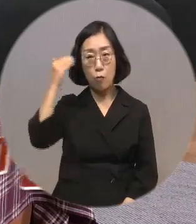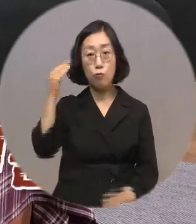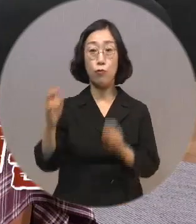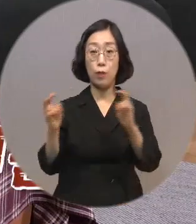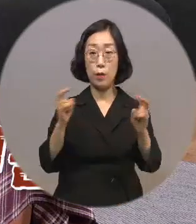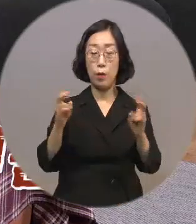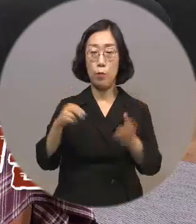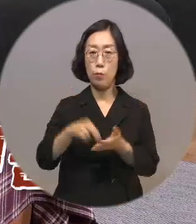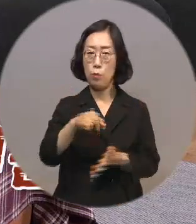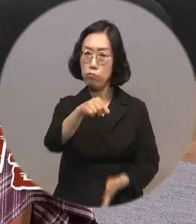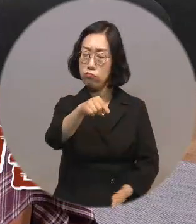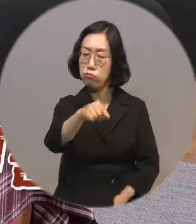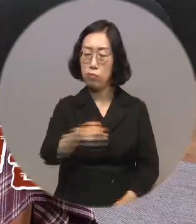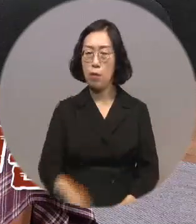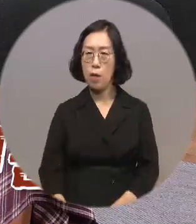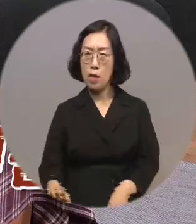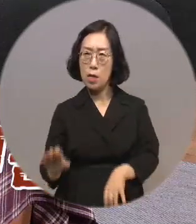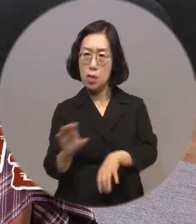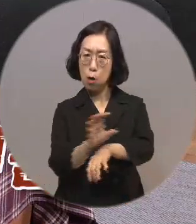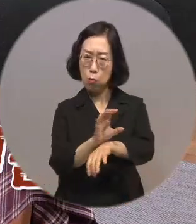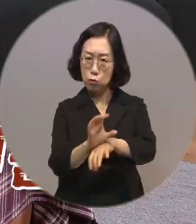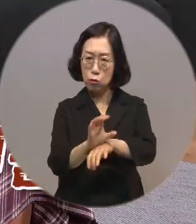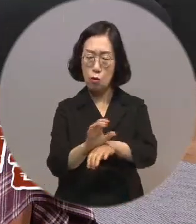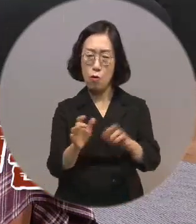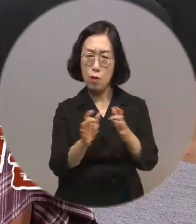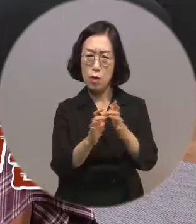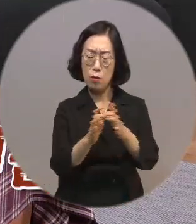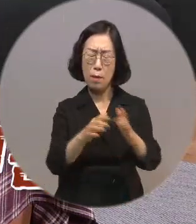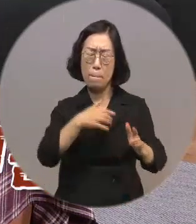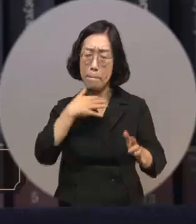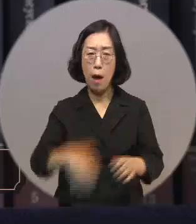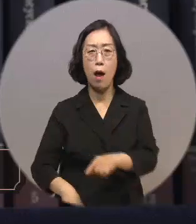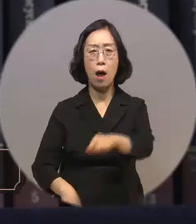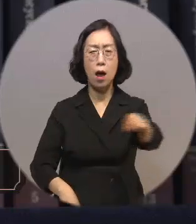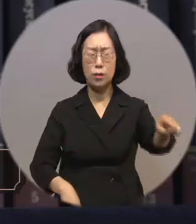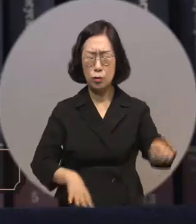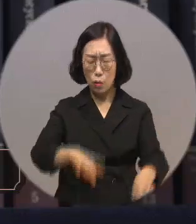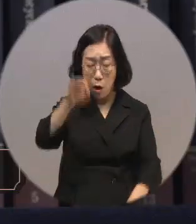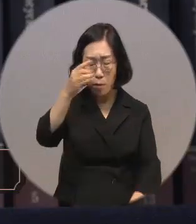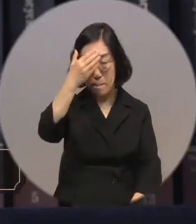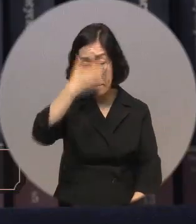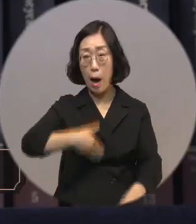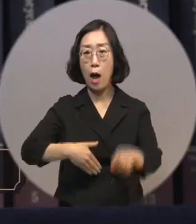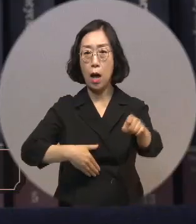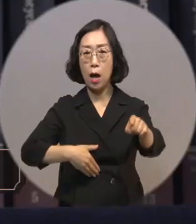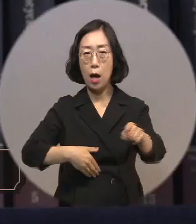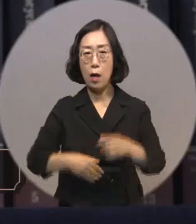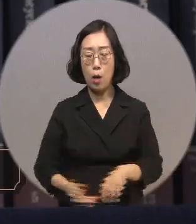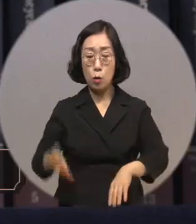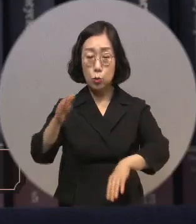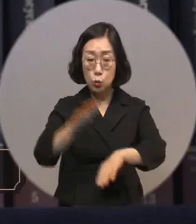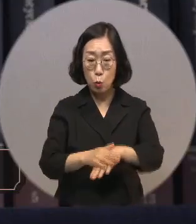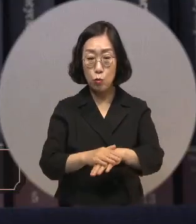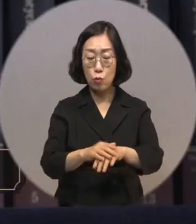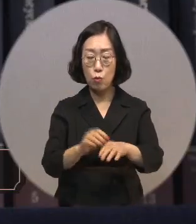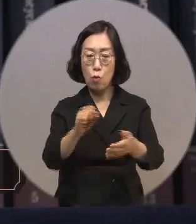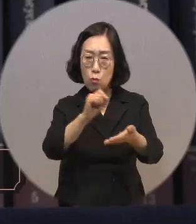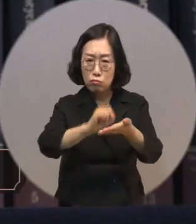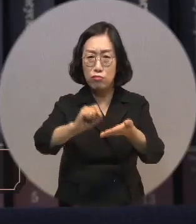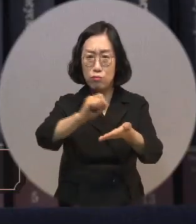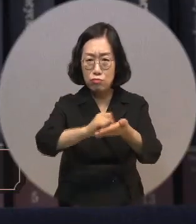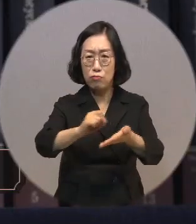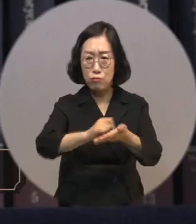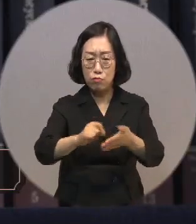탈북민들은 인터넷을 한 번도 경험하지 못하고 온 사람들이거든요. 그래서 다 문서 작업도 이렇게 손으로 작성을 하는